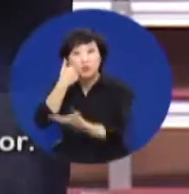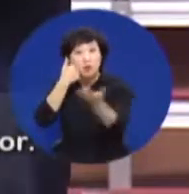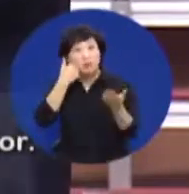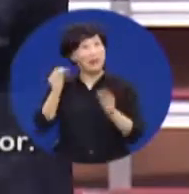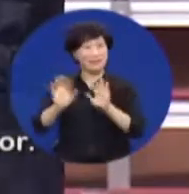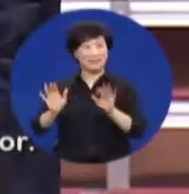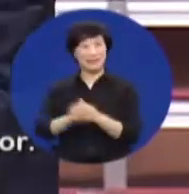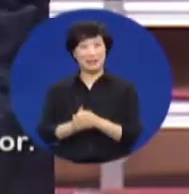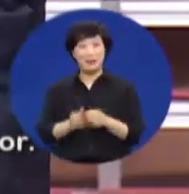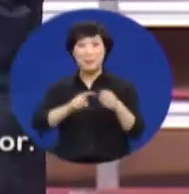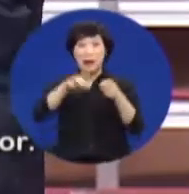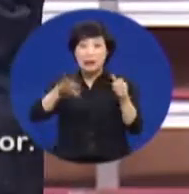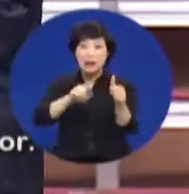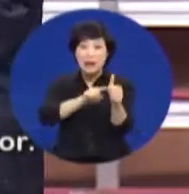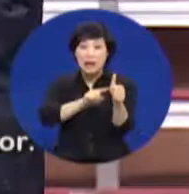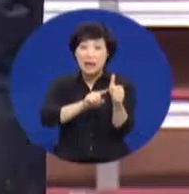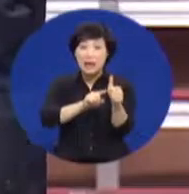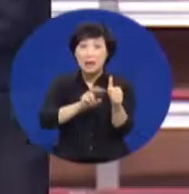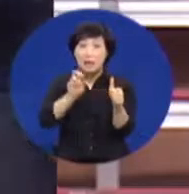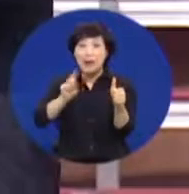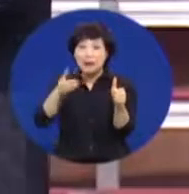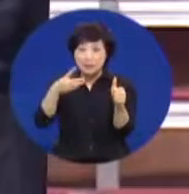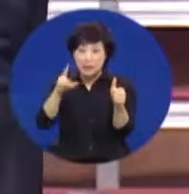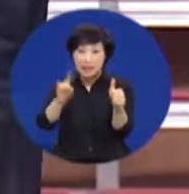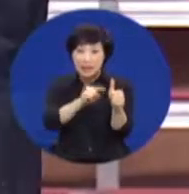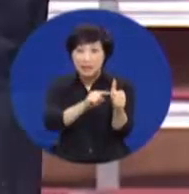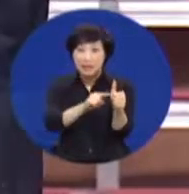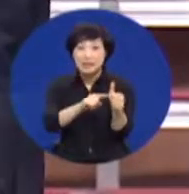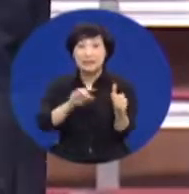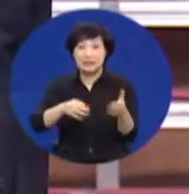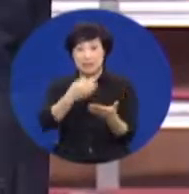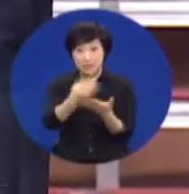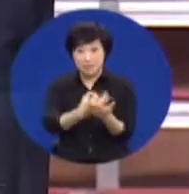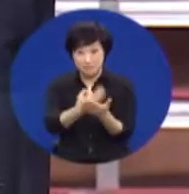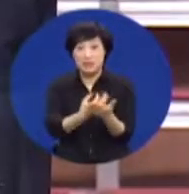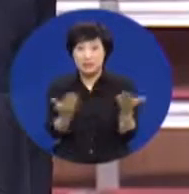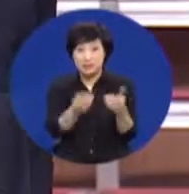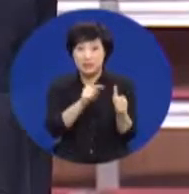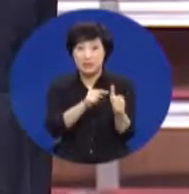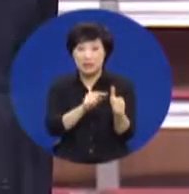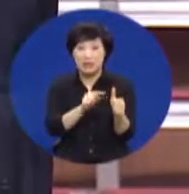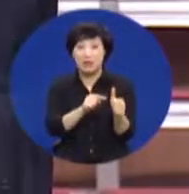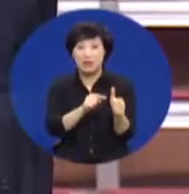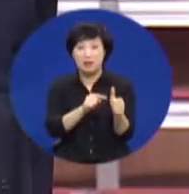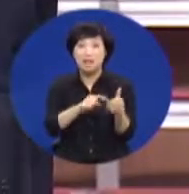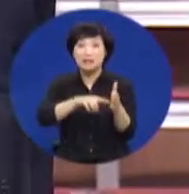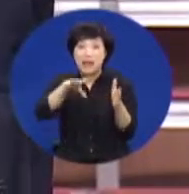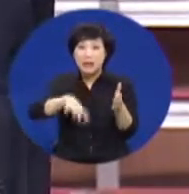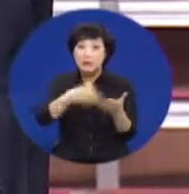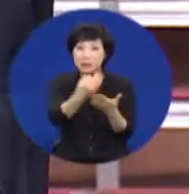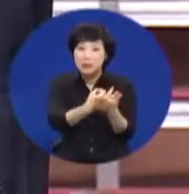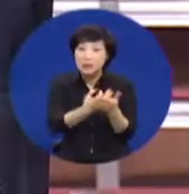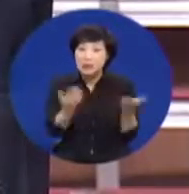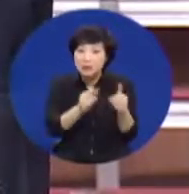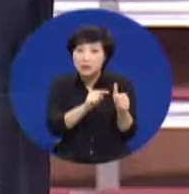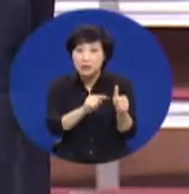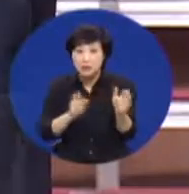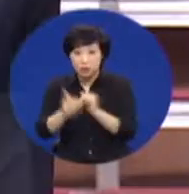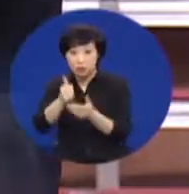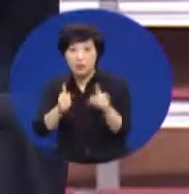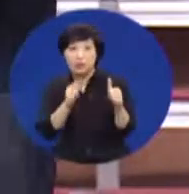마태 같은 사람은 세금 받는 세리 아까 말했잖아요. 세리의 집에 가서 예수님이 같이 식사를